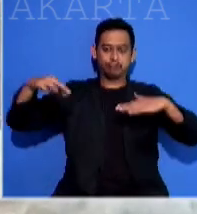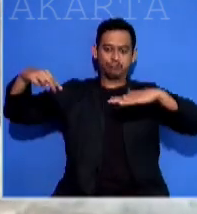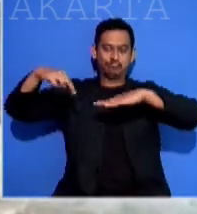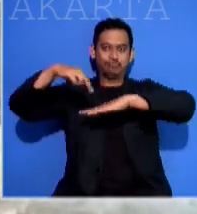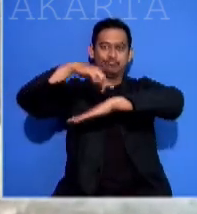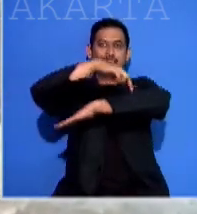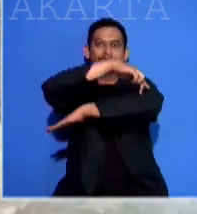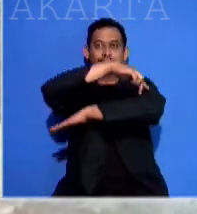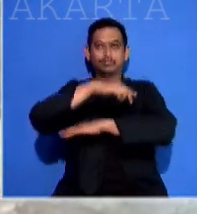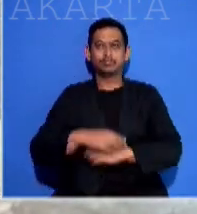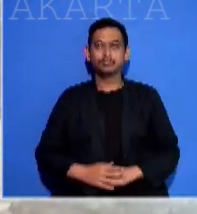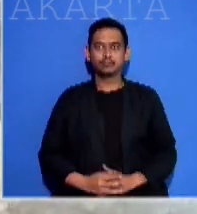Ridwan tjakarta Mel laporkan